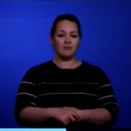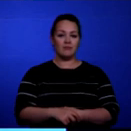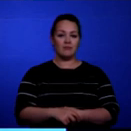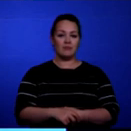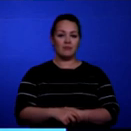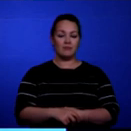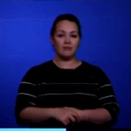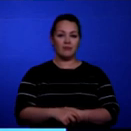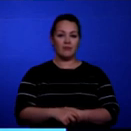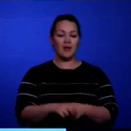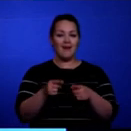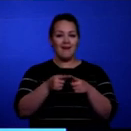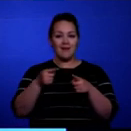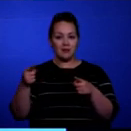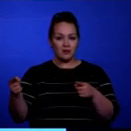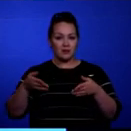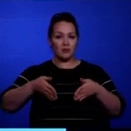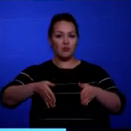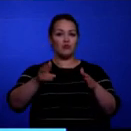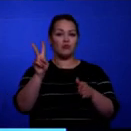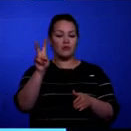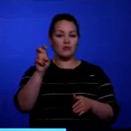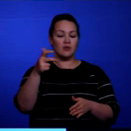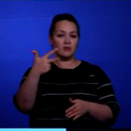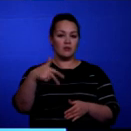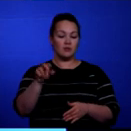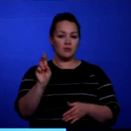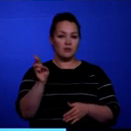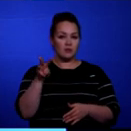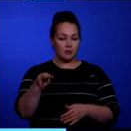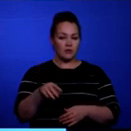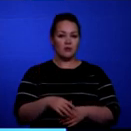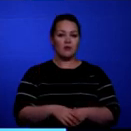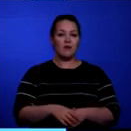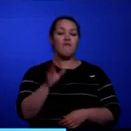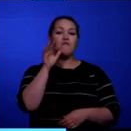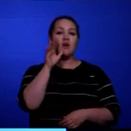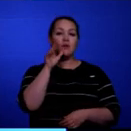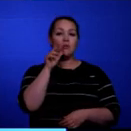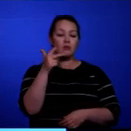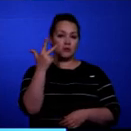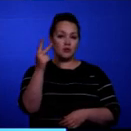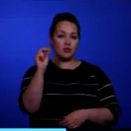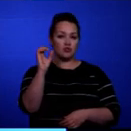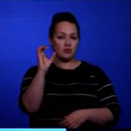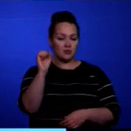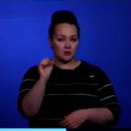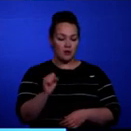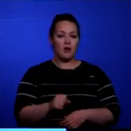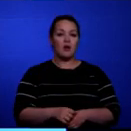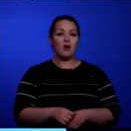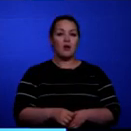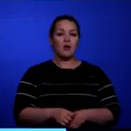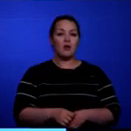известно расстояние пути 230 километров у нас известное время 3 часа у нас